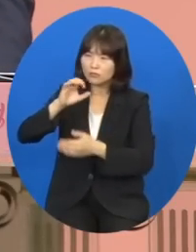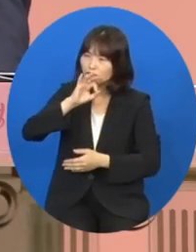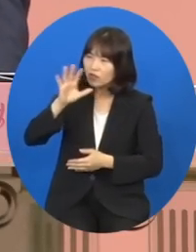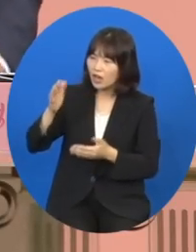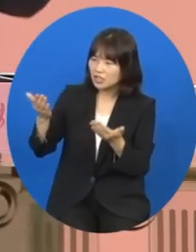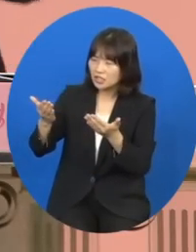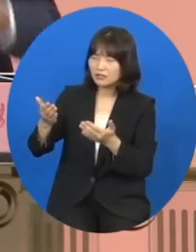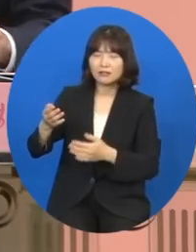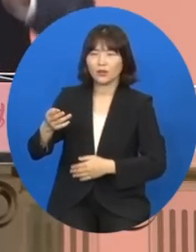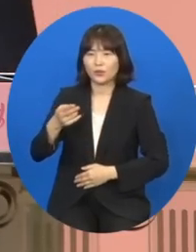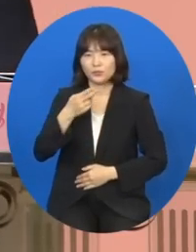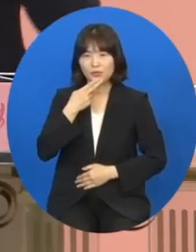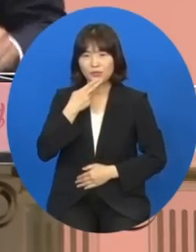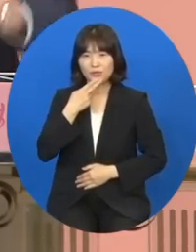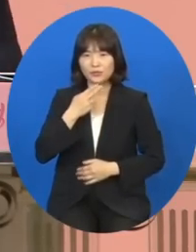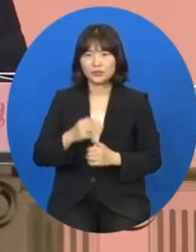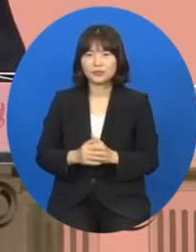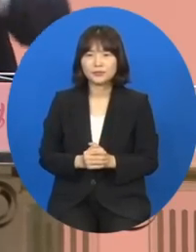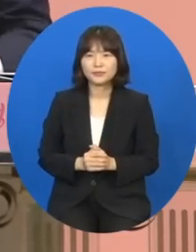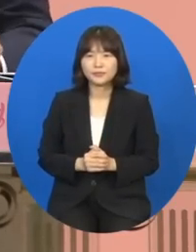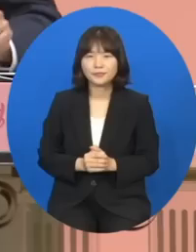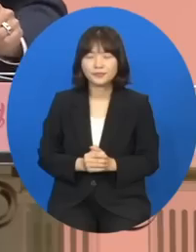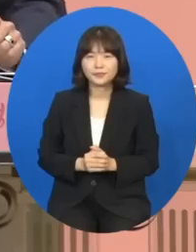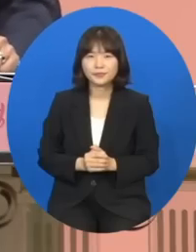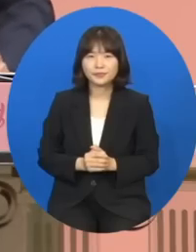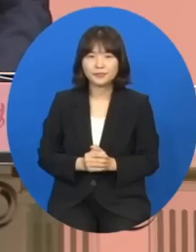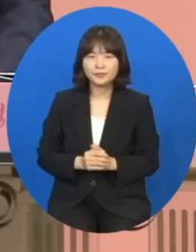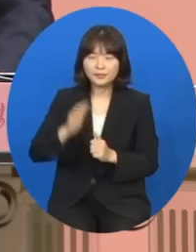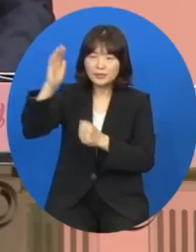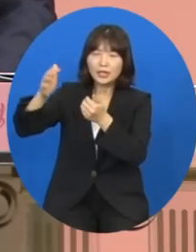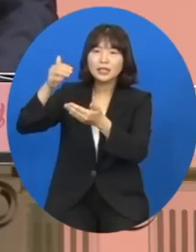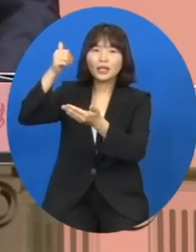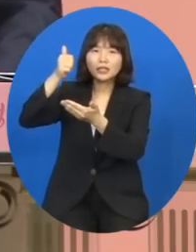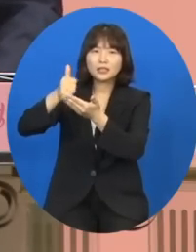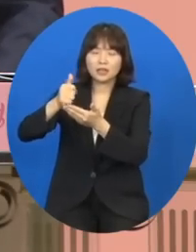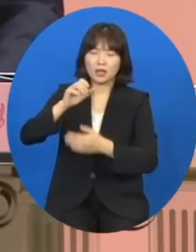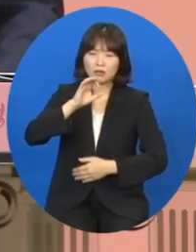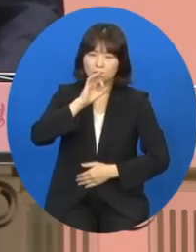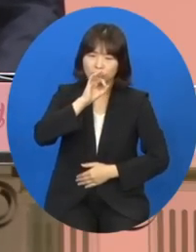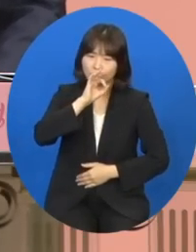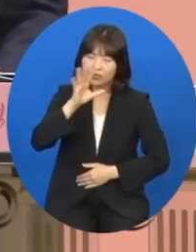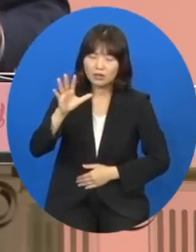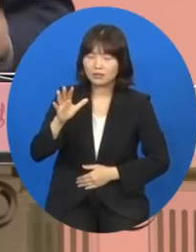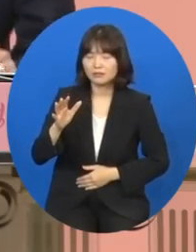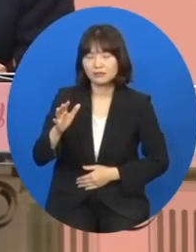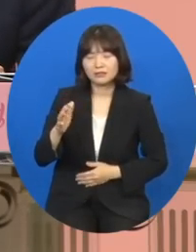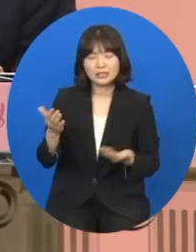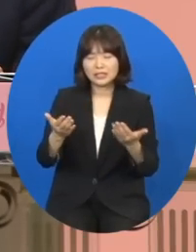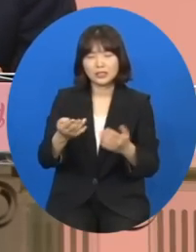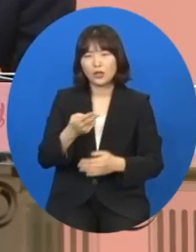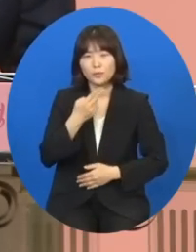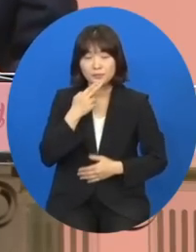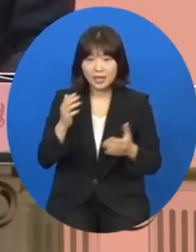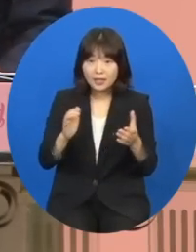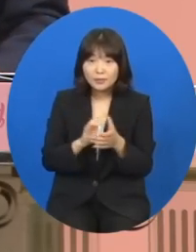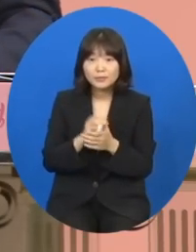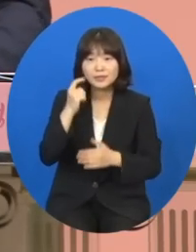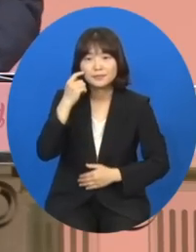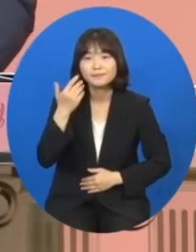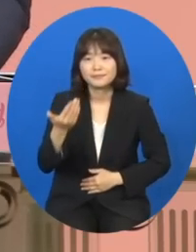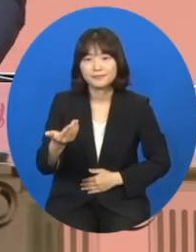것이 없습니다 러스 엠파스 볼까 하나님께는 불가능한 것이 없습니다 암을 아멘